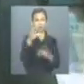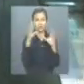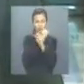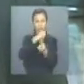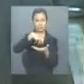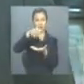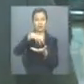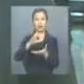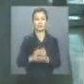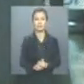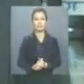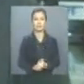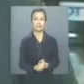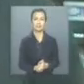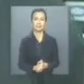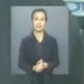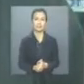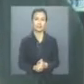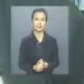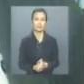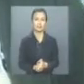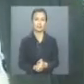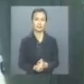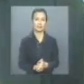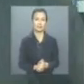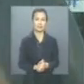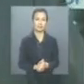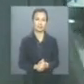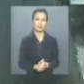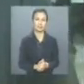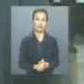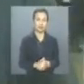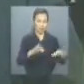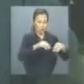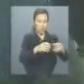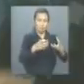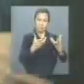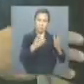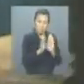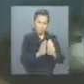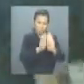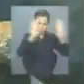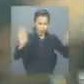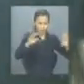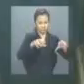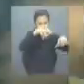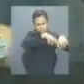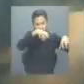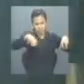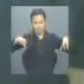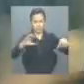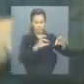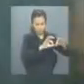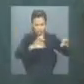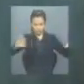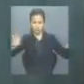นี ้ไม่ยัง6เมตรที่เขาเปิดอยู่ เด ิ ม เปิดอยู่เดิมเพื่อขอเป็นสัญจร